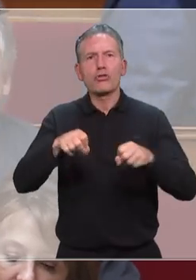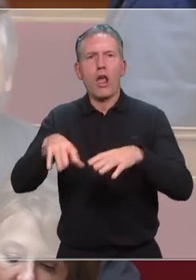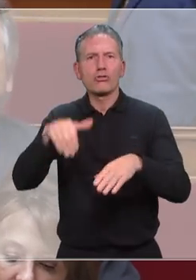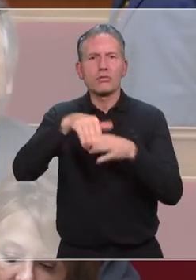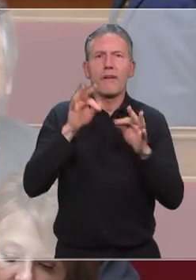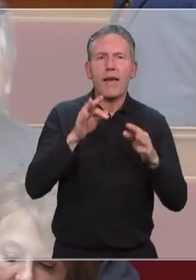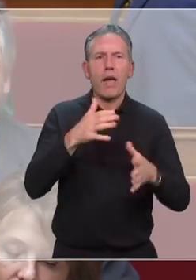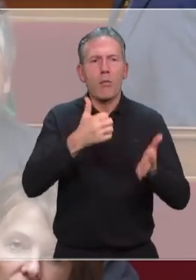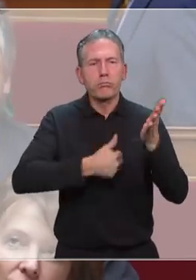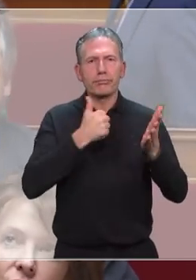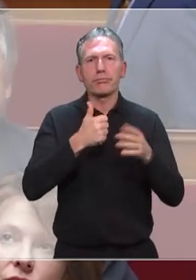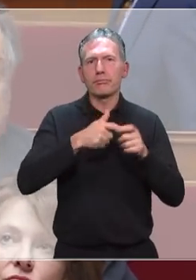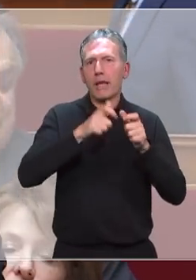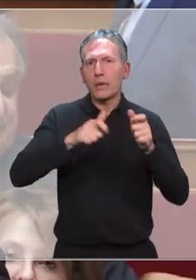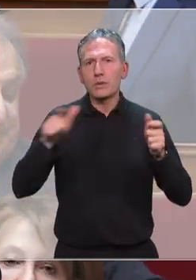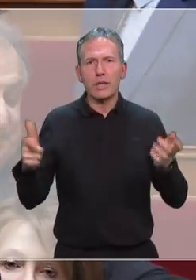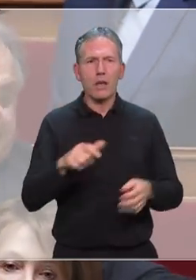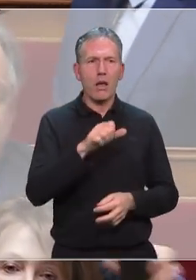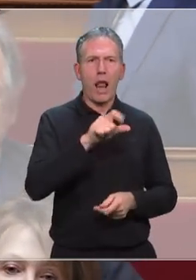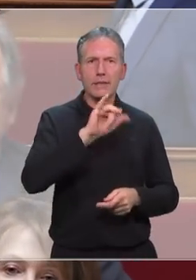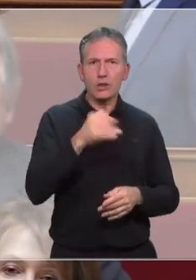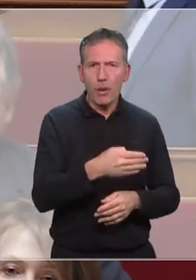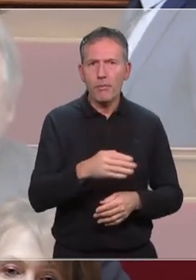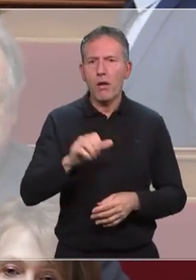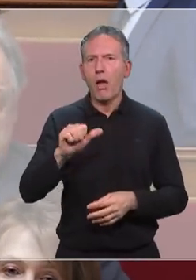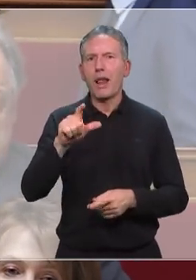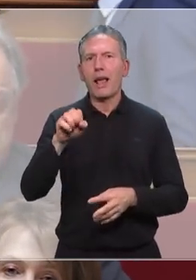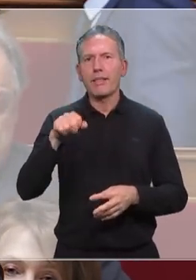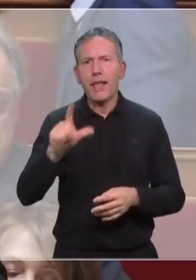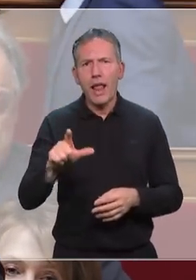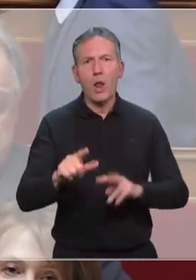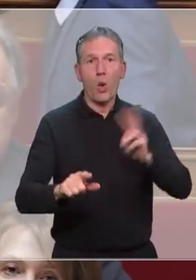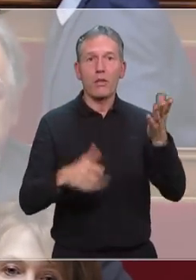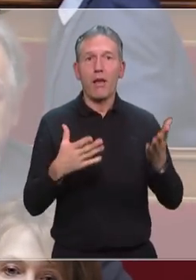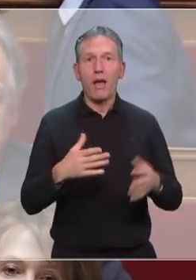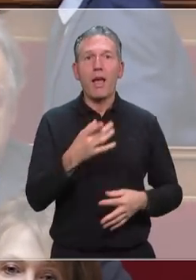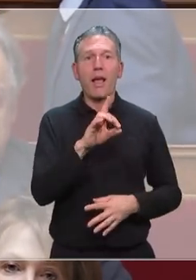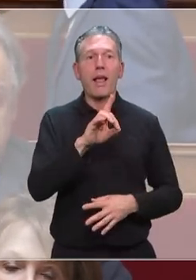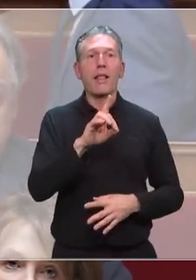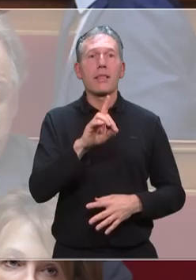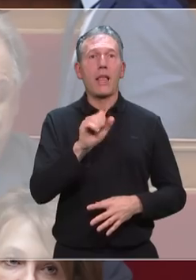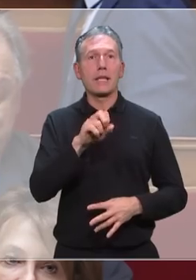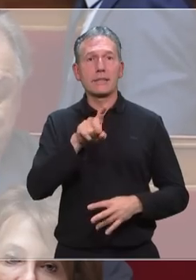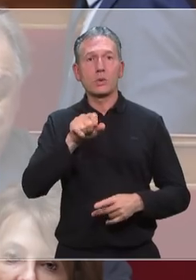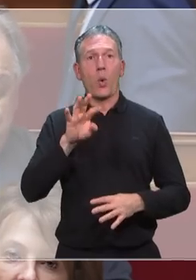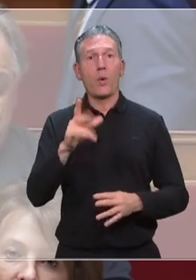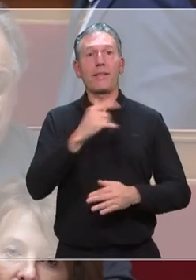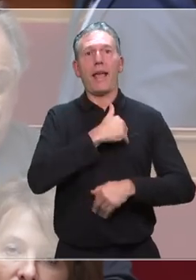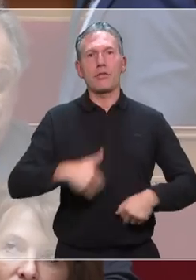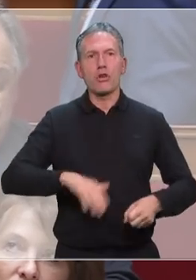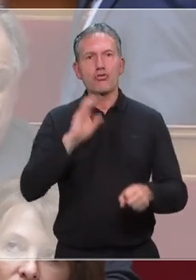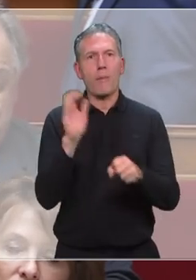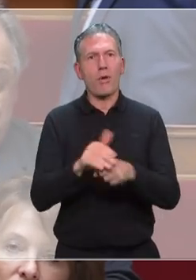notre souveraineté industrielle, Alstom, Alcatel, Technip. Dassault est aujourd'hui un de nos derniers champions industriels